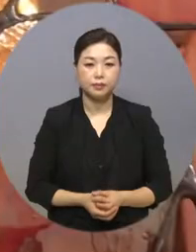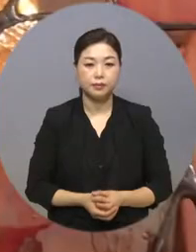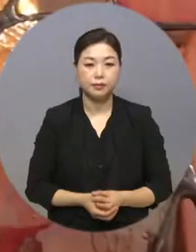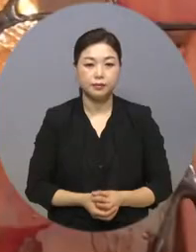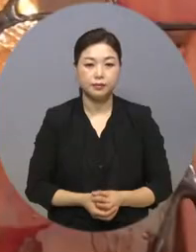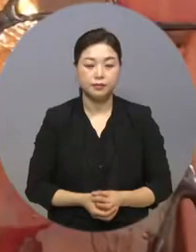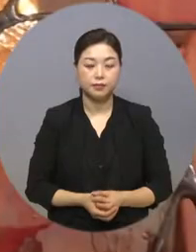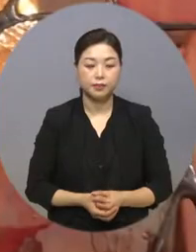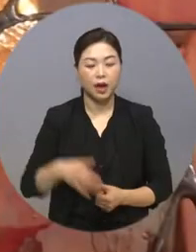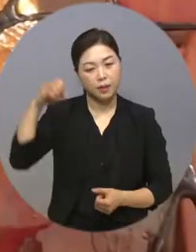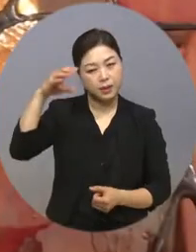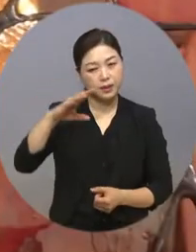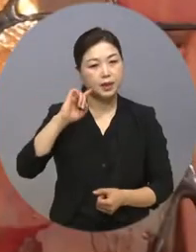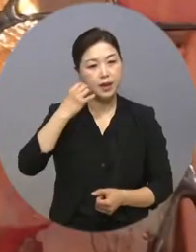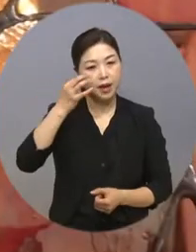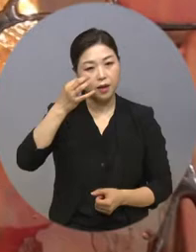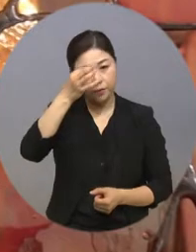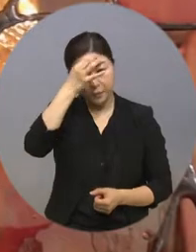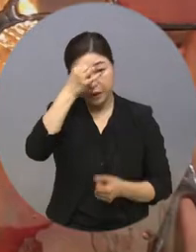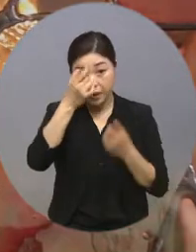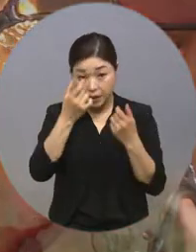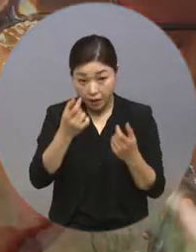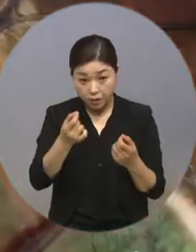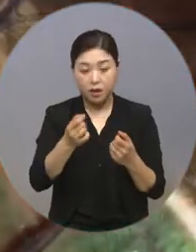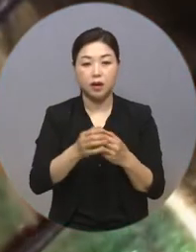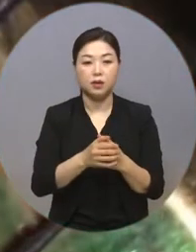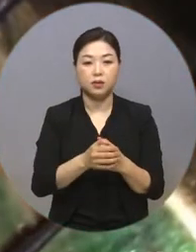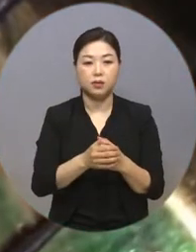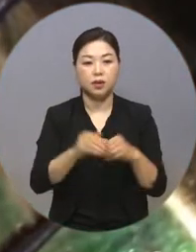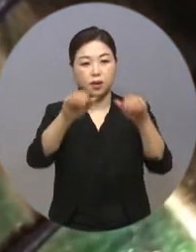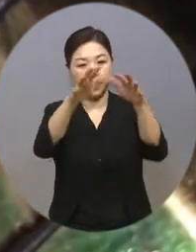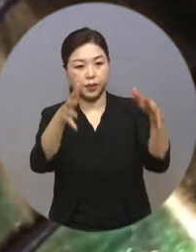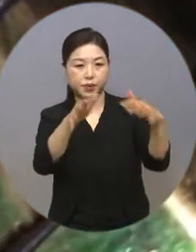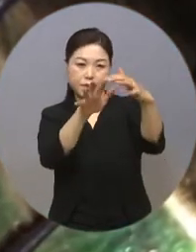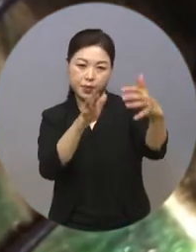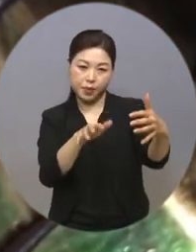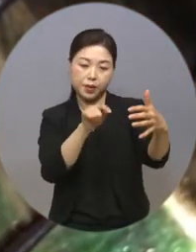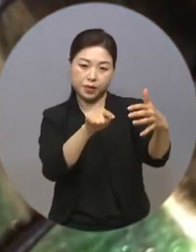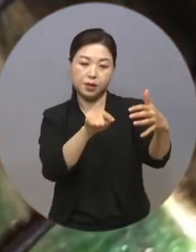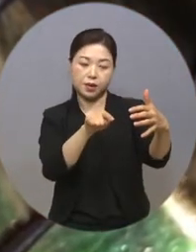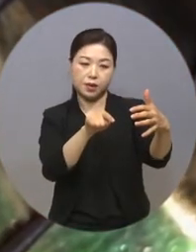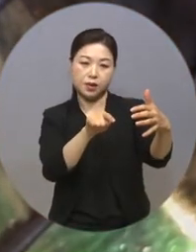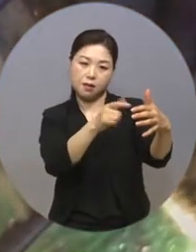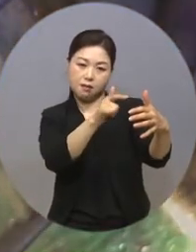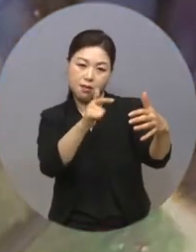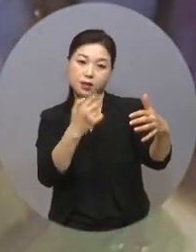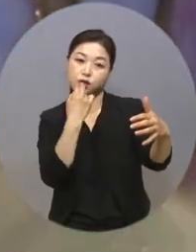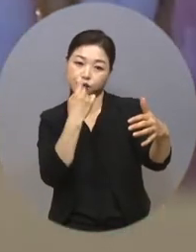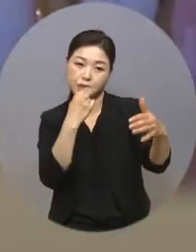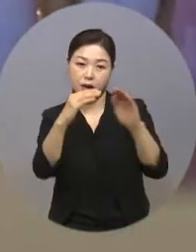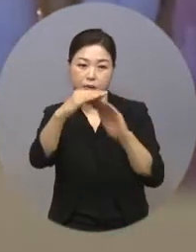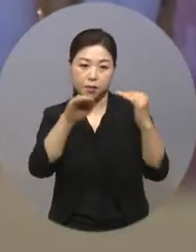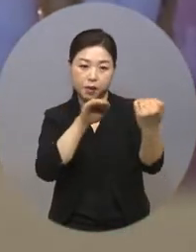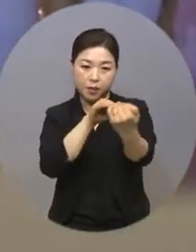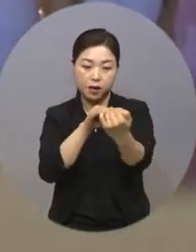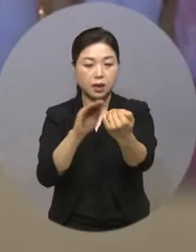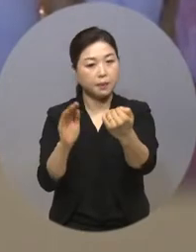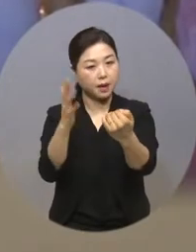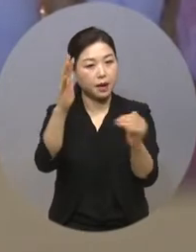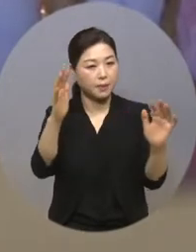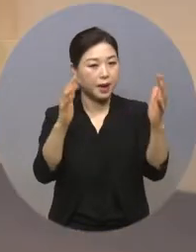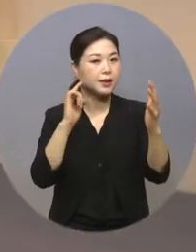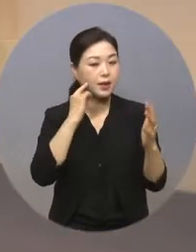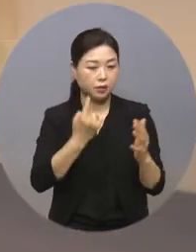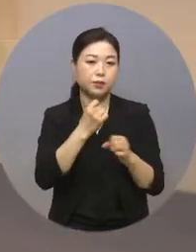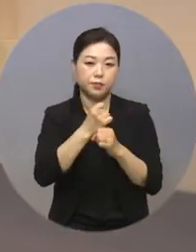빛의 예술이라고 불리우는 스테인드 글라스. 형형색색의 유리 조각이 모여 반짝이는 예술 작품이